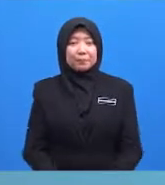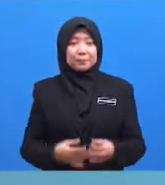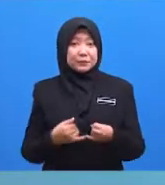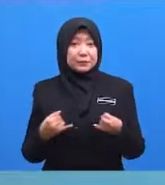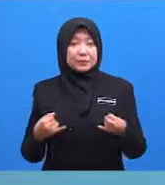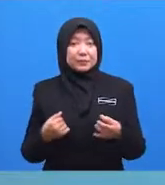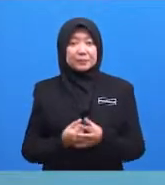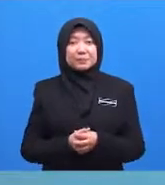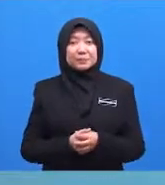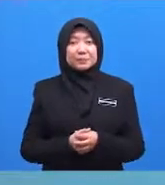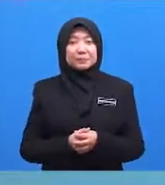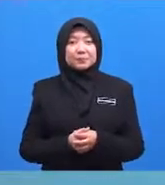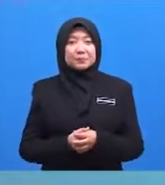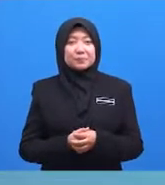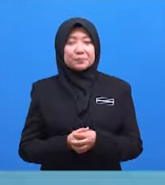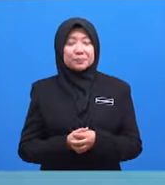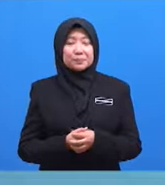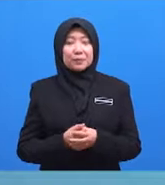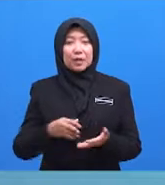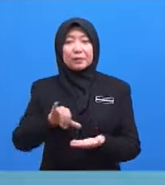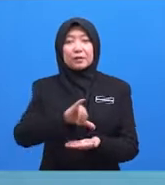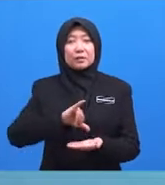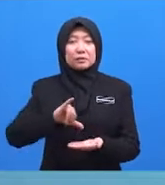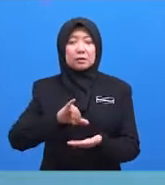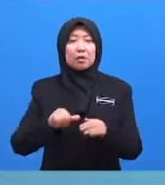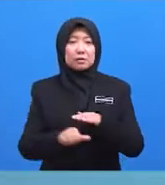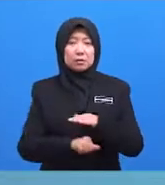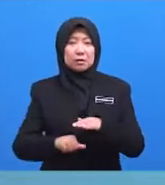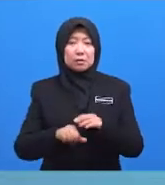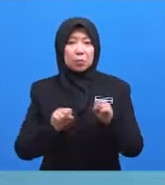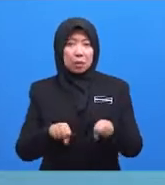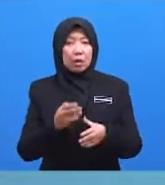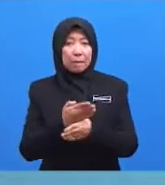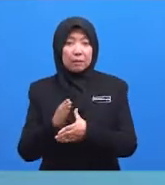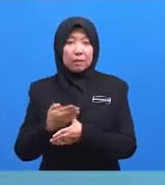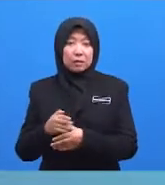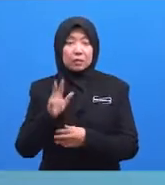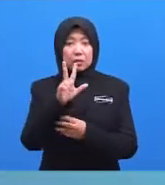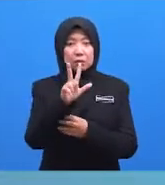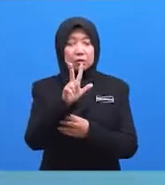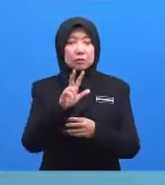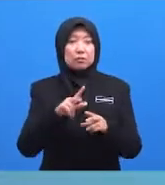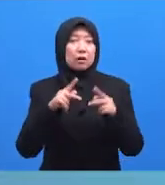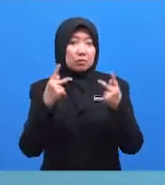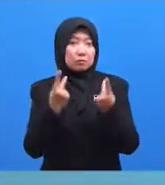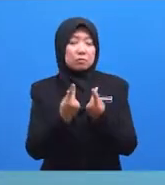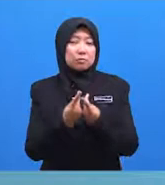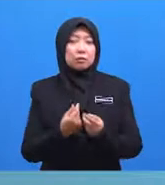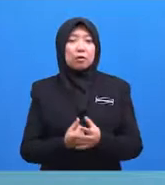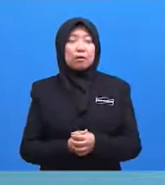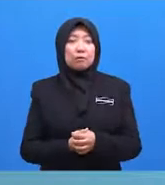Jenis salad dressing. Dressing salad yang paling asas boleh dibahagikan kepada 3